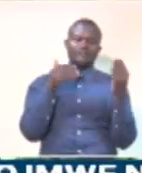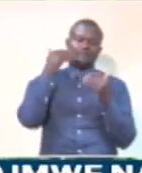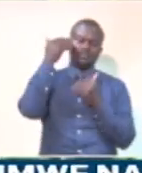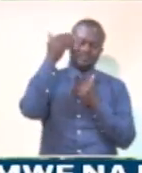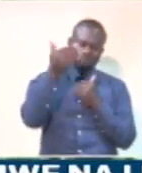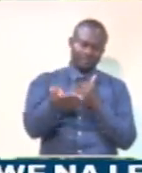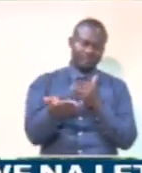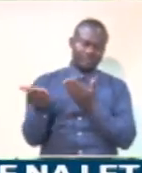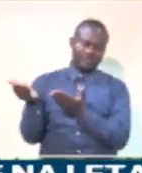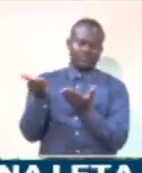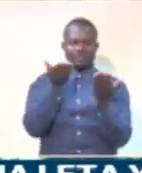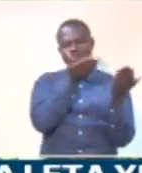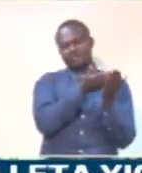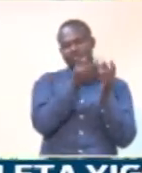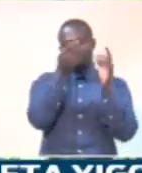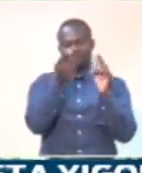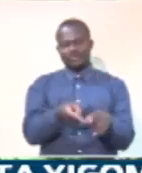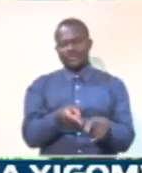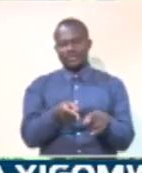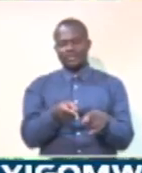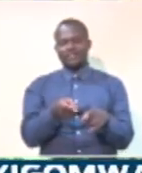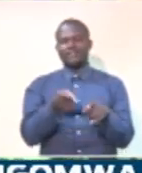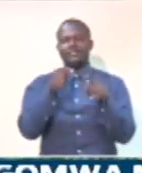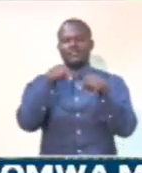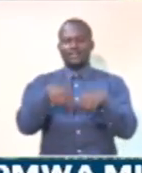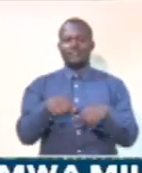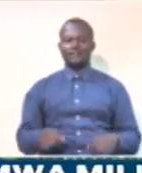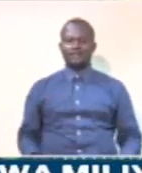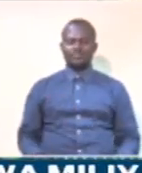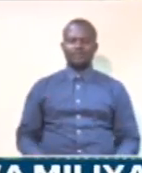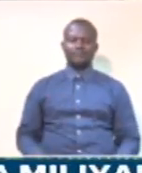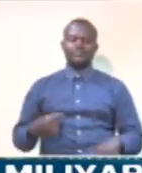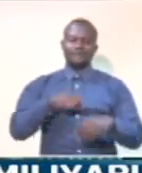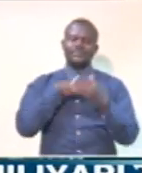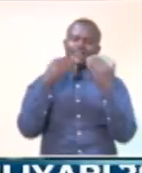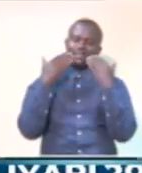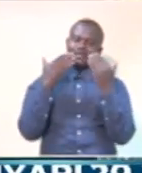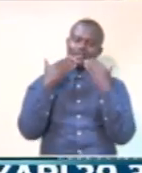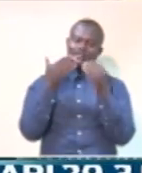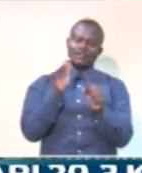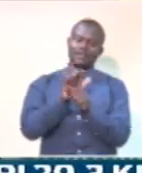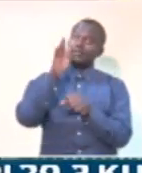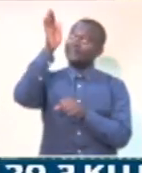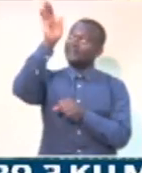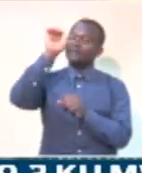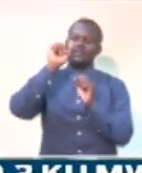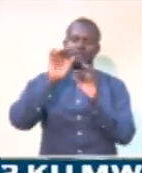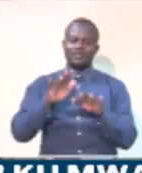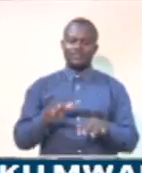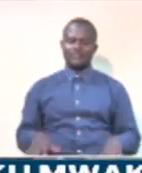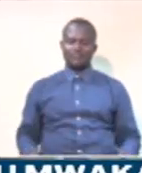nuko baranzana bamaze kunzana banzana hano ewe ndi kubashima pe imana izaba